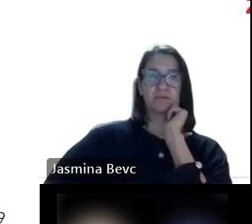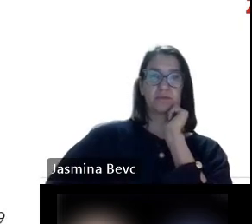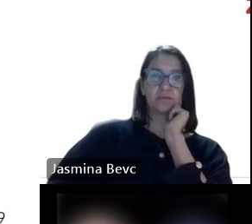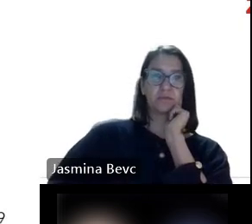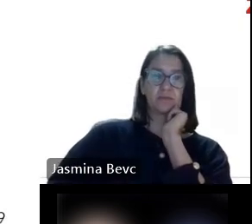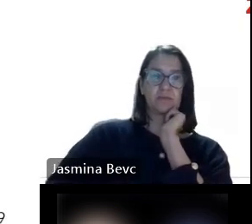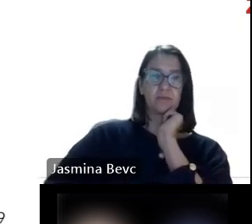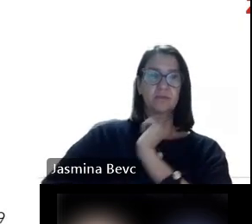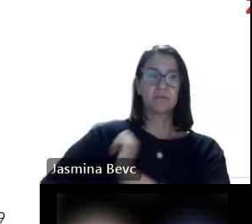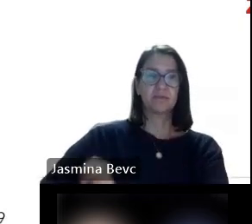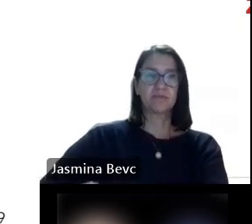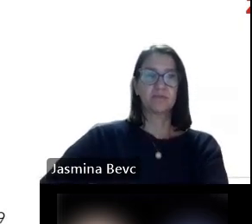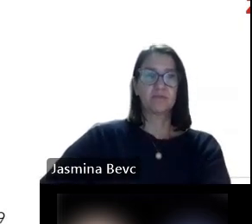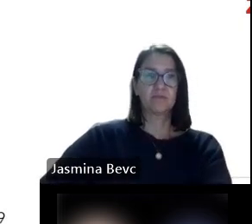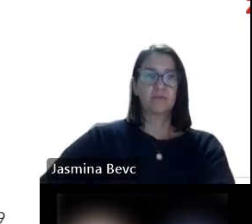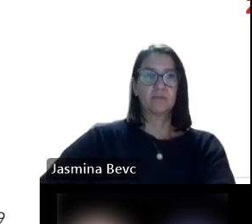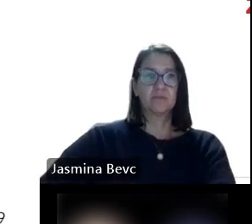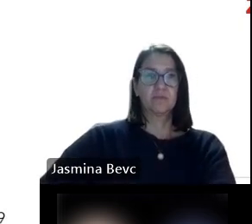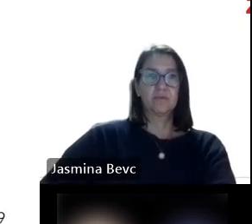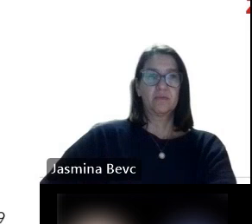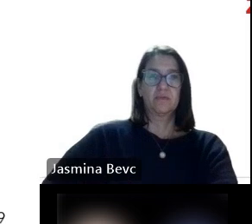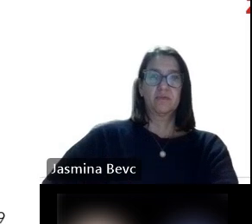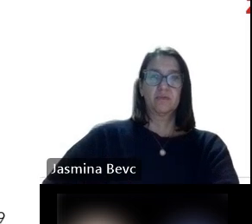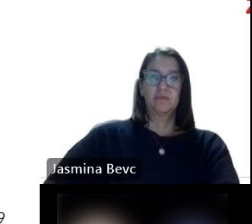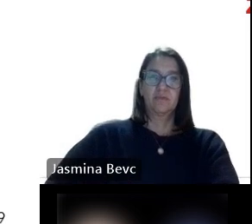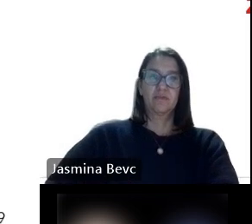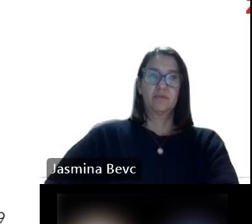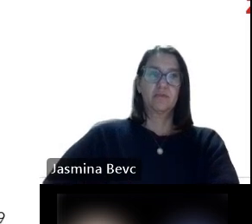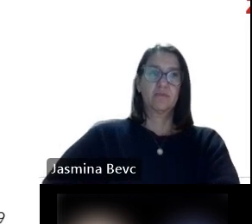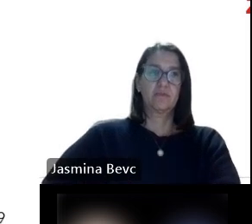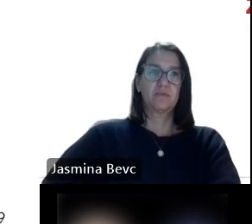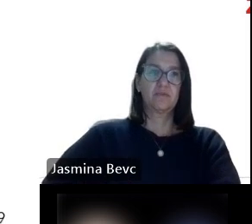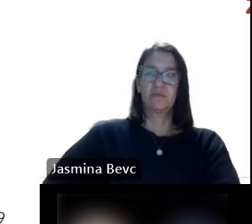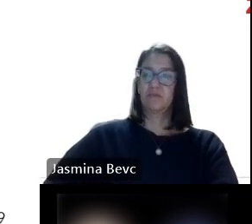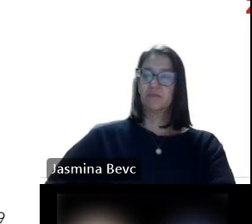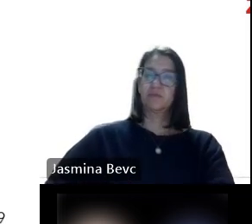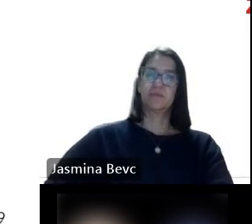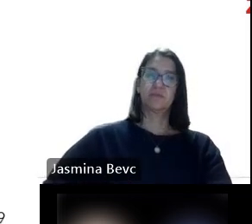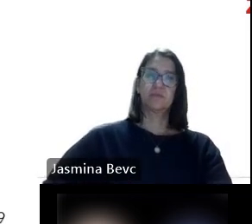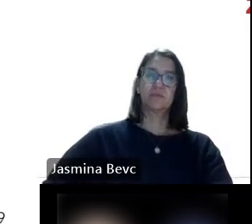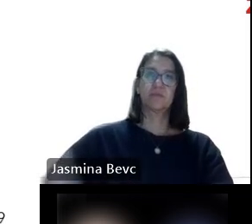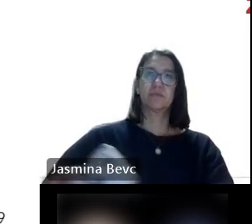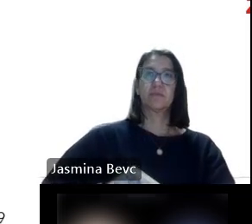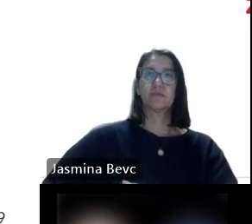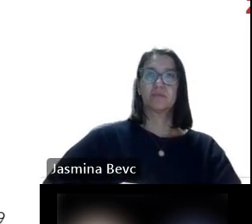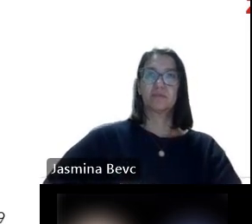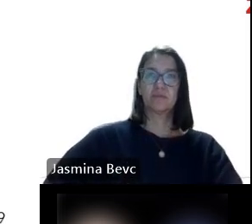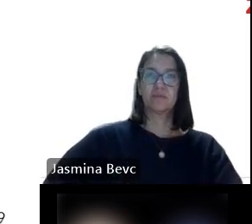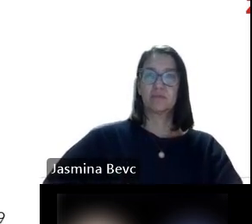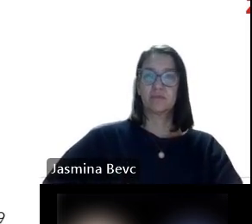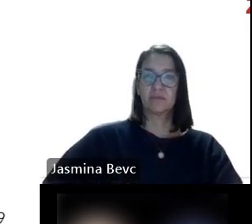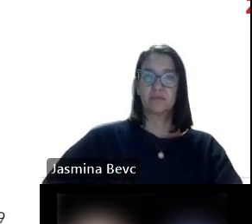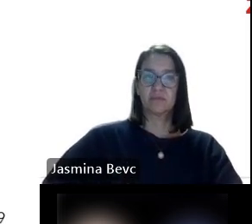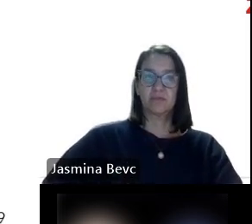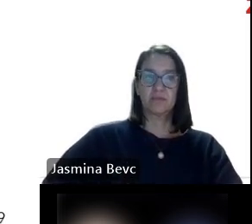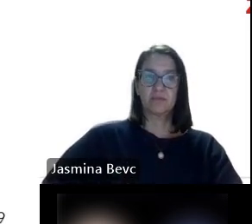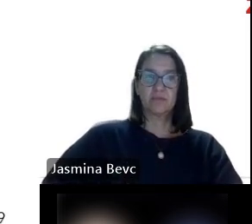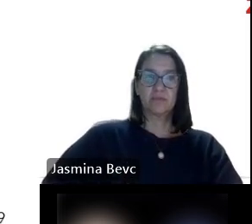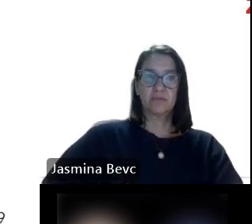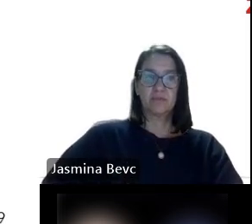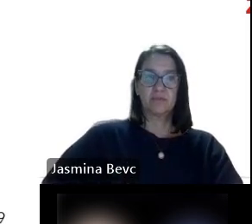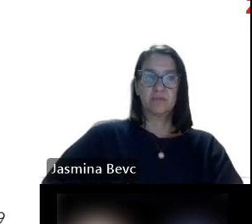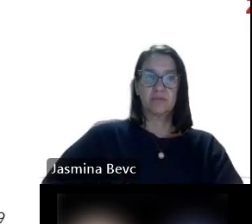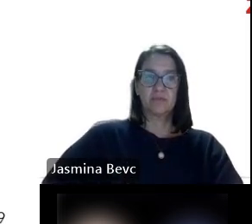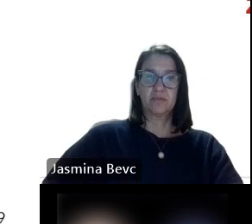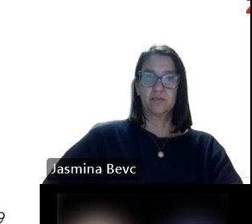primerjavi z režimom 90-70. In pa temperatura predtoka ne sme preseči 55 stopinj.